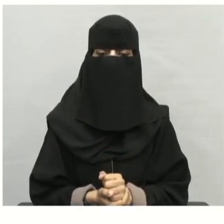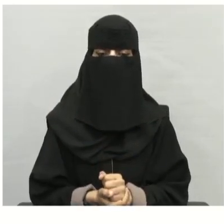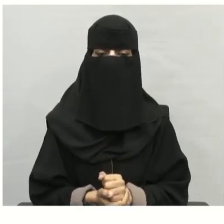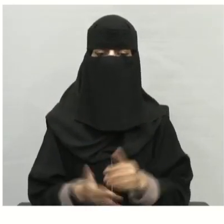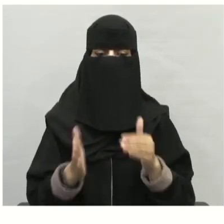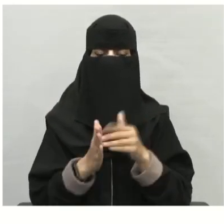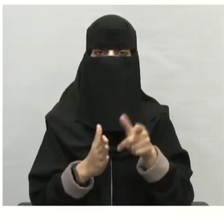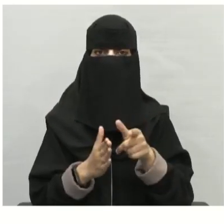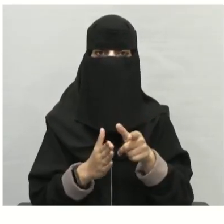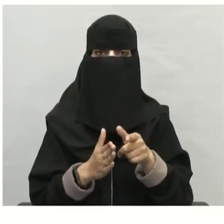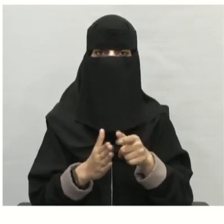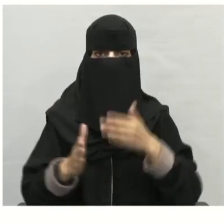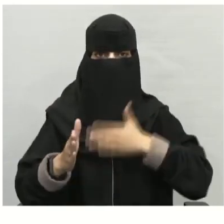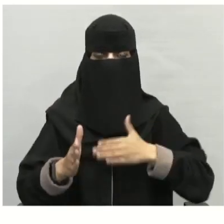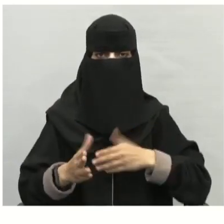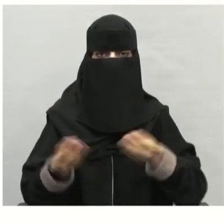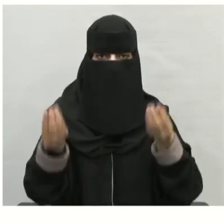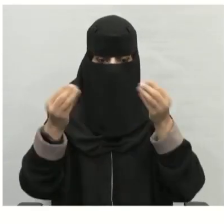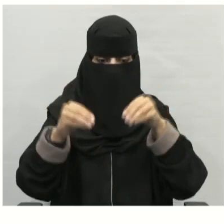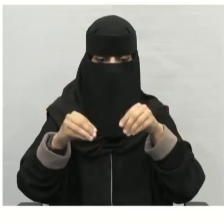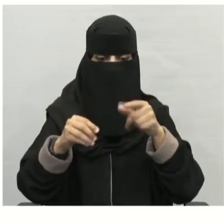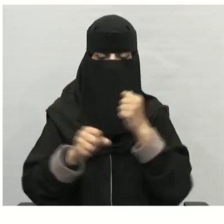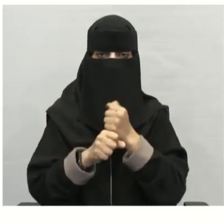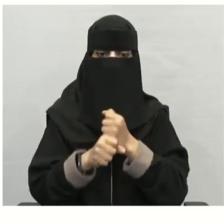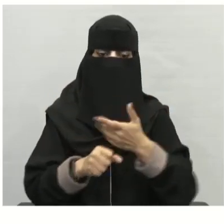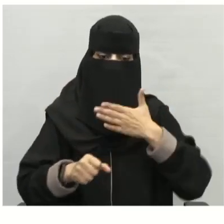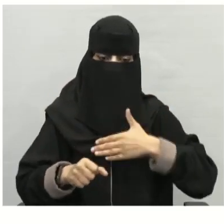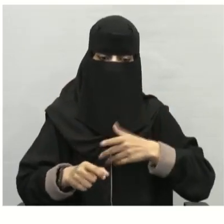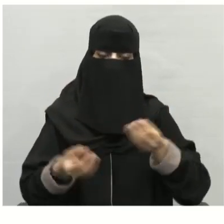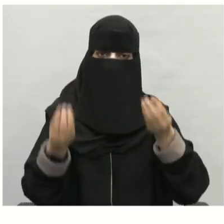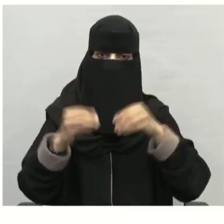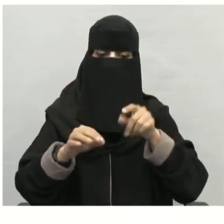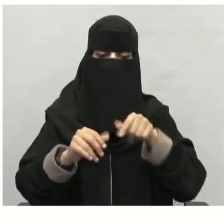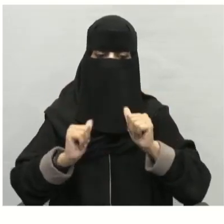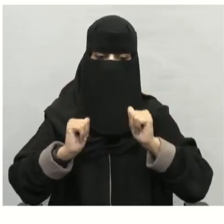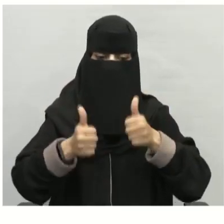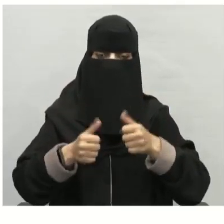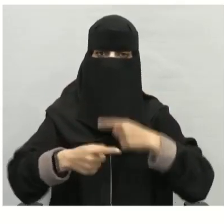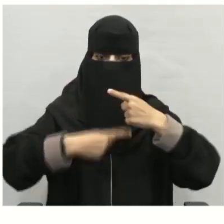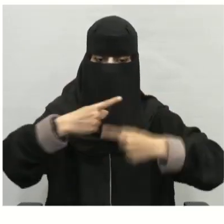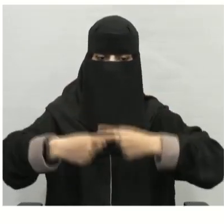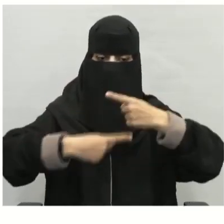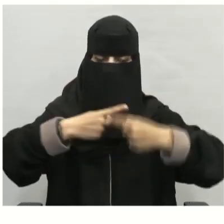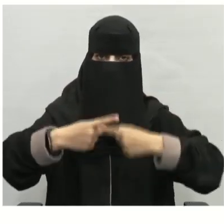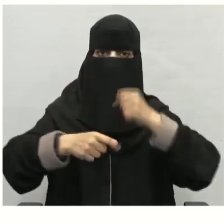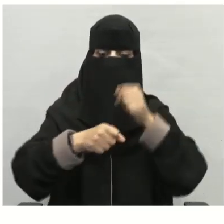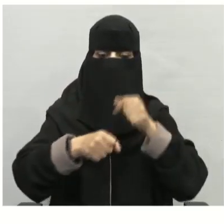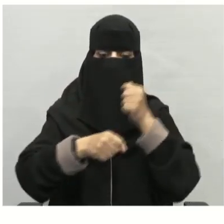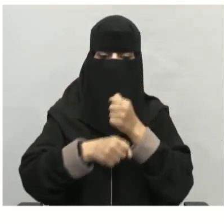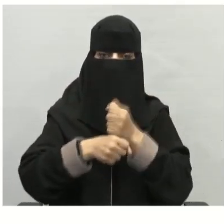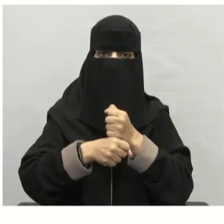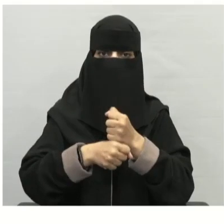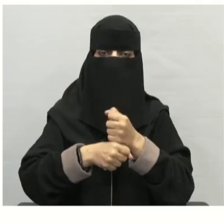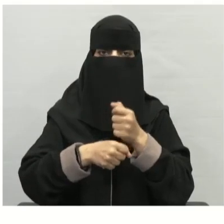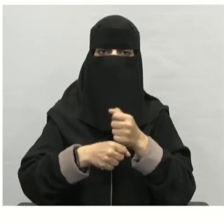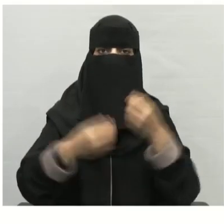واخرها كانت التحمل واقصد بالتحمل هي القدره على الاستمرار في الاداء في